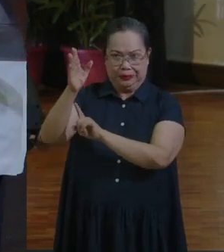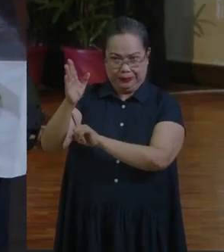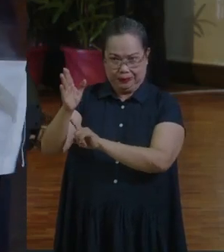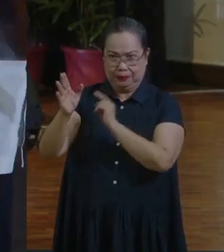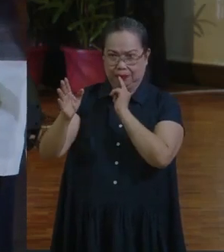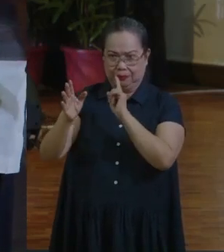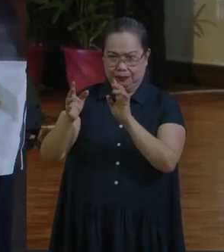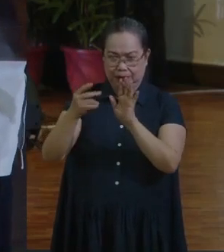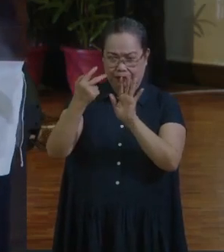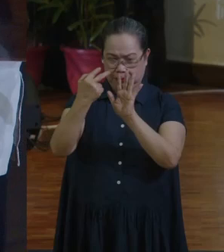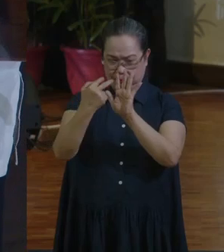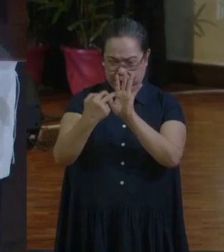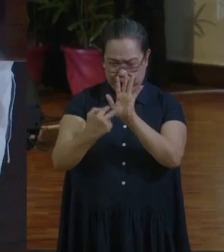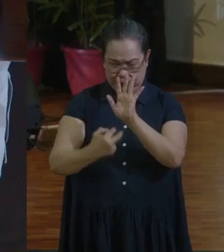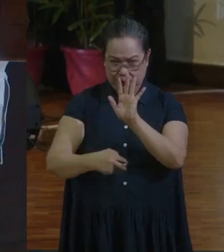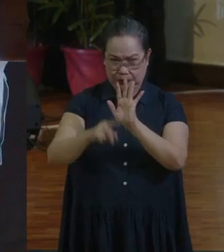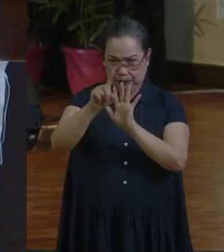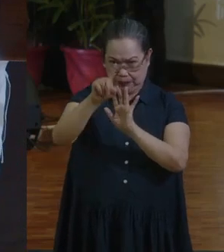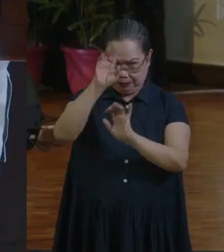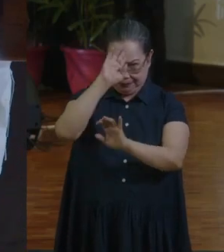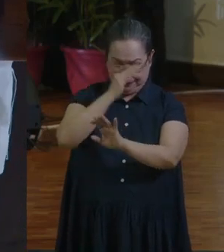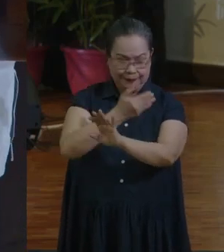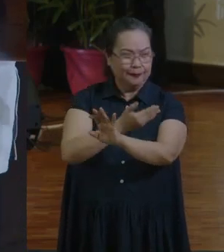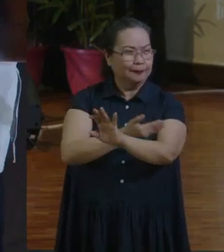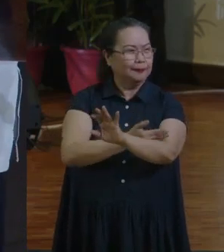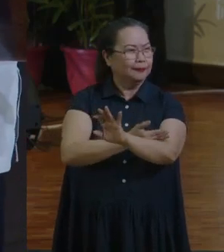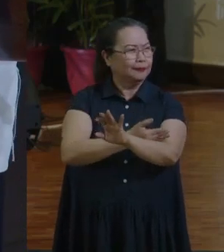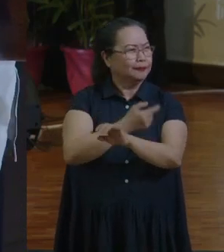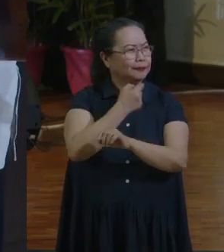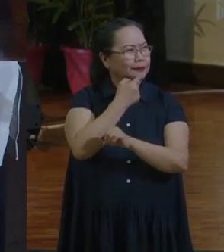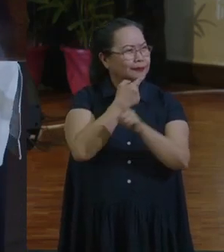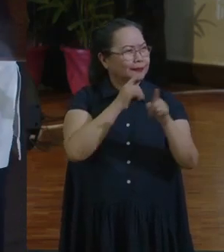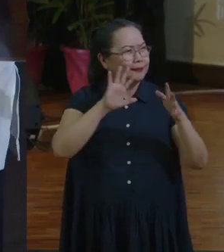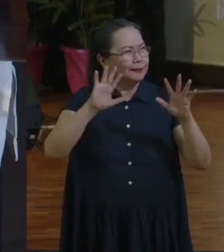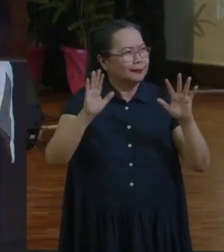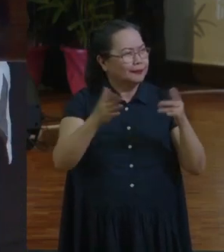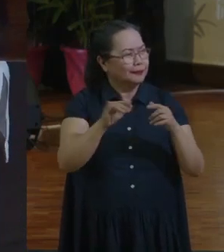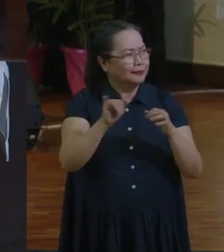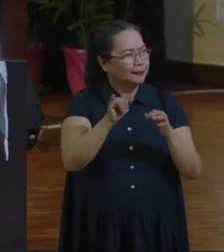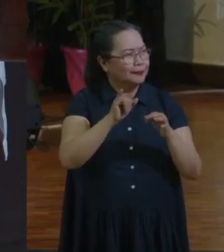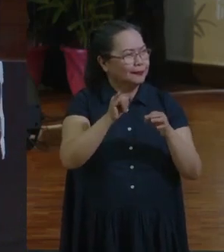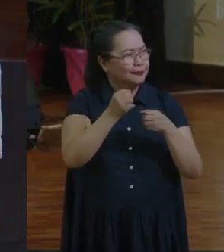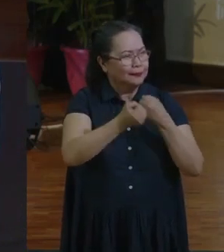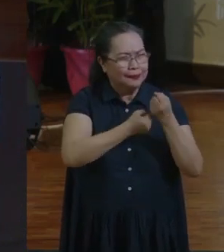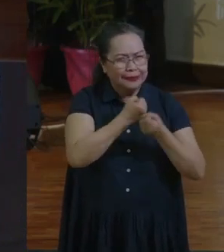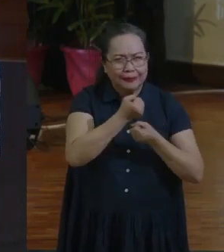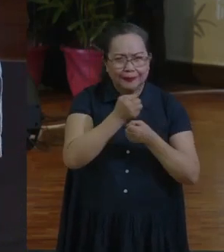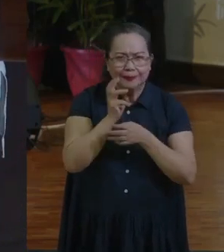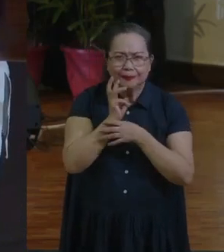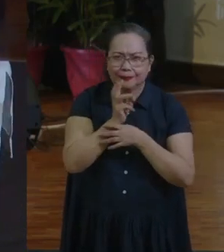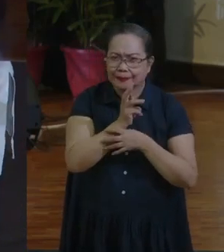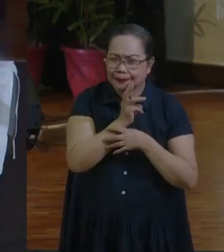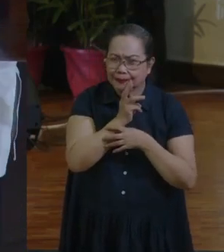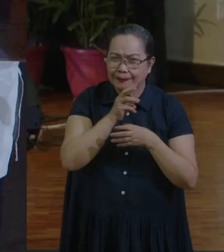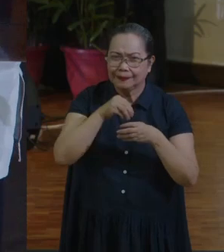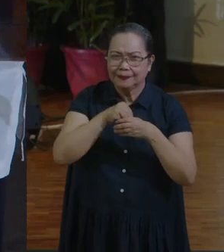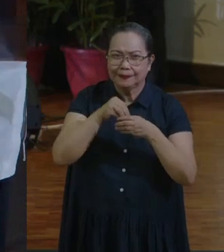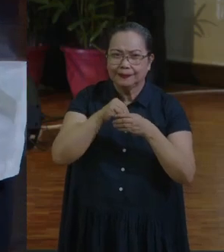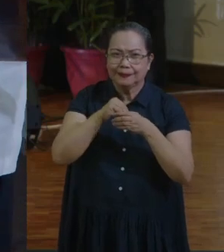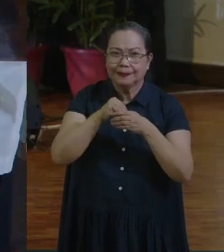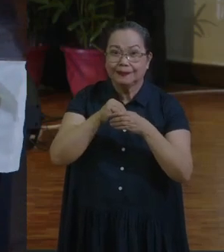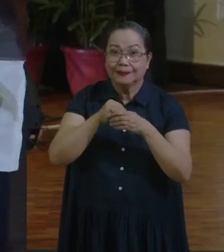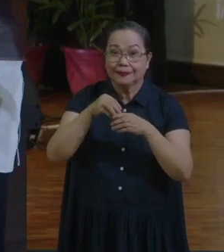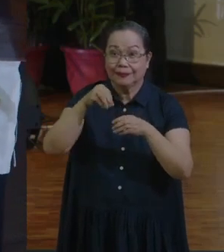na nag-iisang lalaking anak ng isang nagdadalamhating balo sa bayan